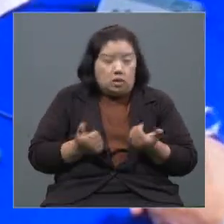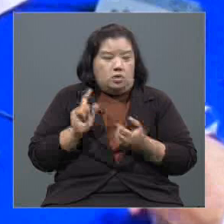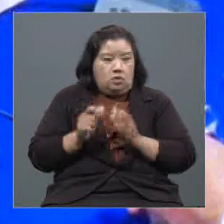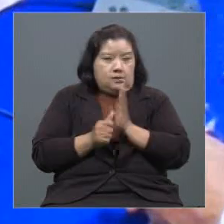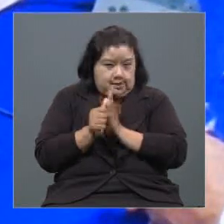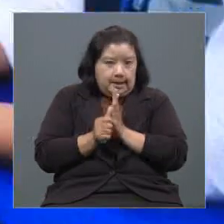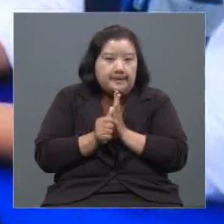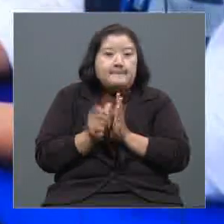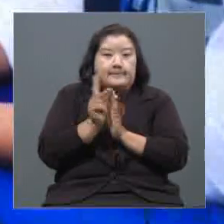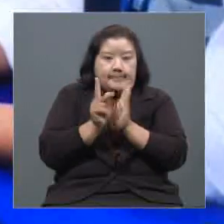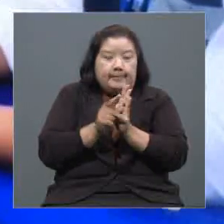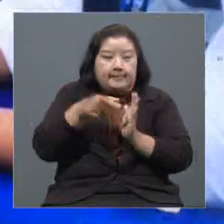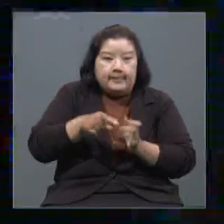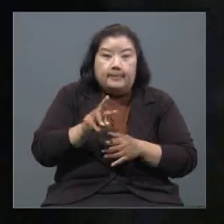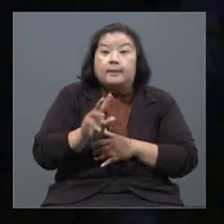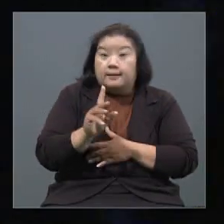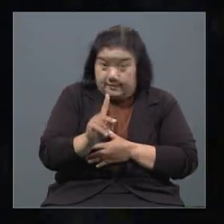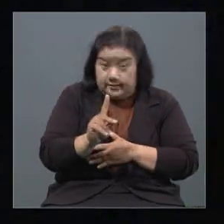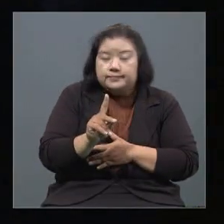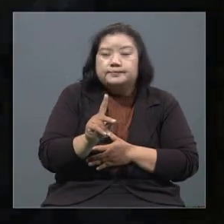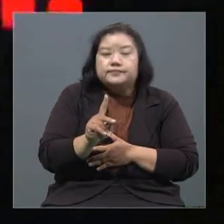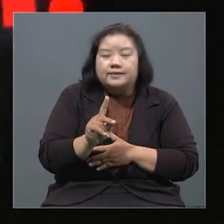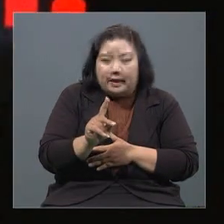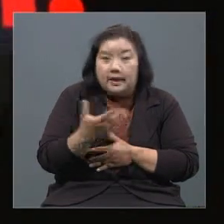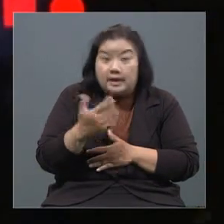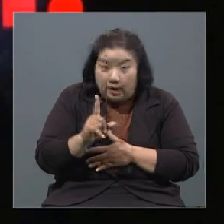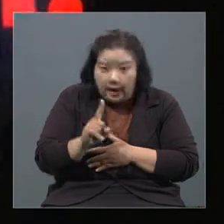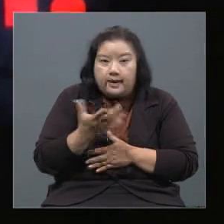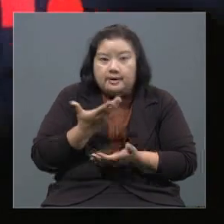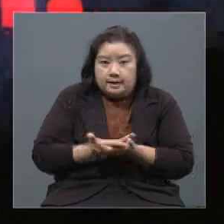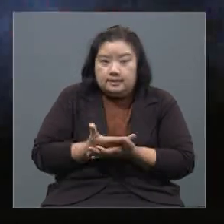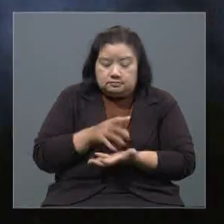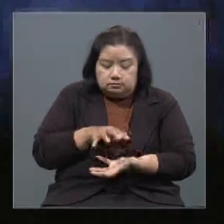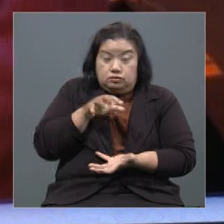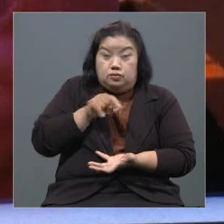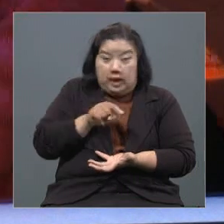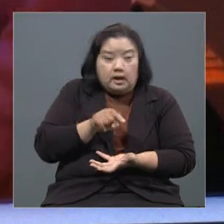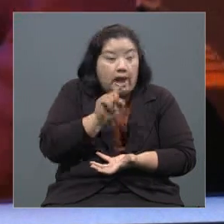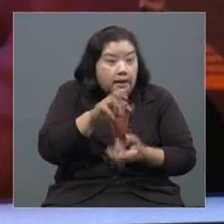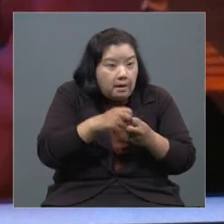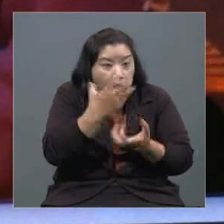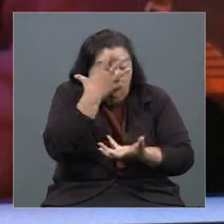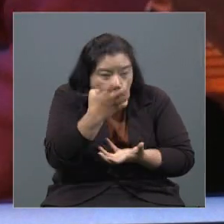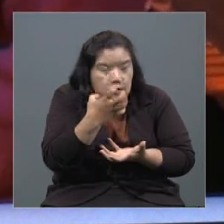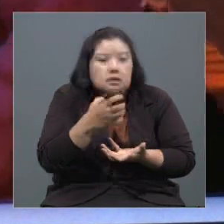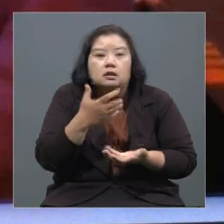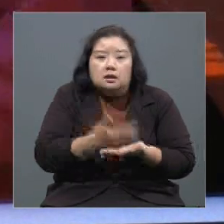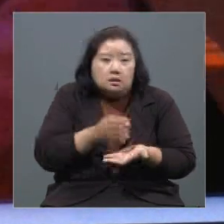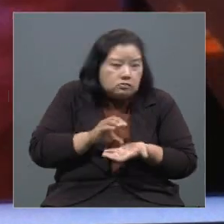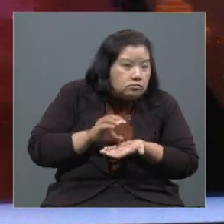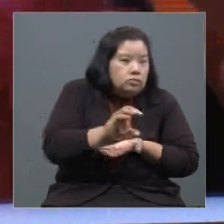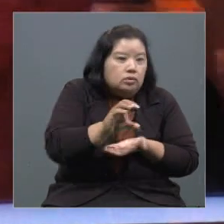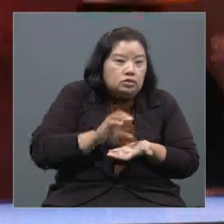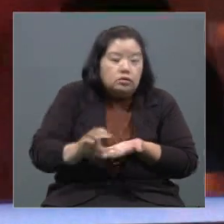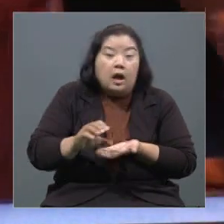ราชกำหนดมันจะออกได้เร็วไม่ต้องผ่านสภา 3-4ขั้นตอนเพื่อจะเอาเงินที่อายัดไว้เนี่ยคืนให้กับผู้เสียหายได้เร็วขึ้นเพราะณตอนนี้ถ้าทำ